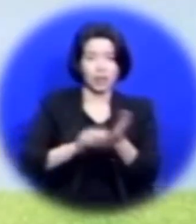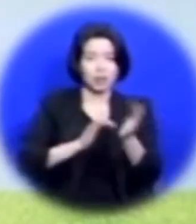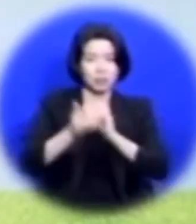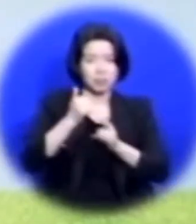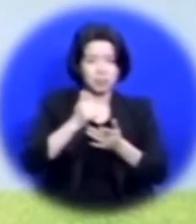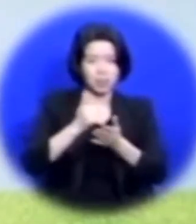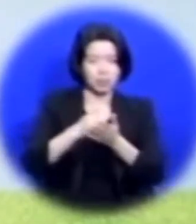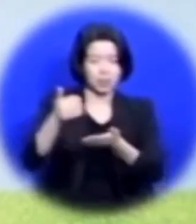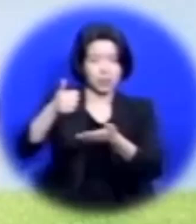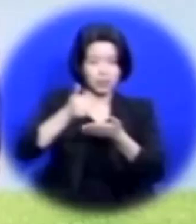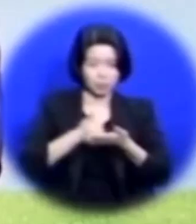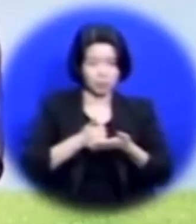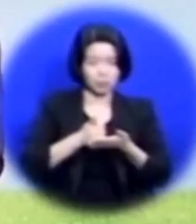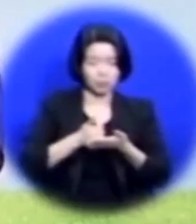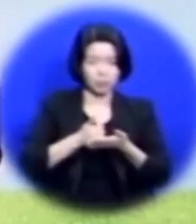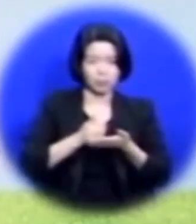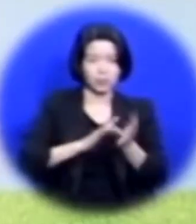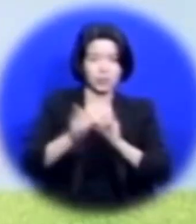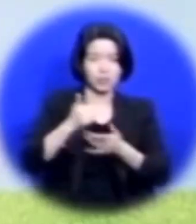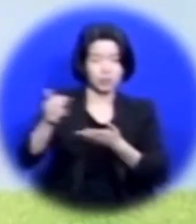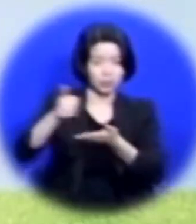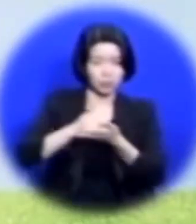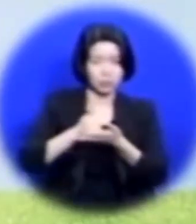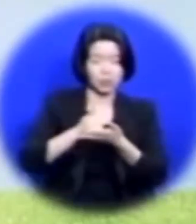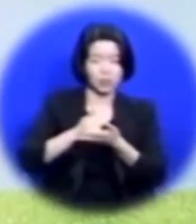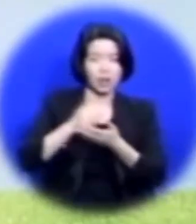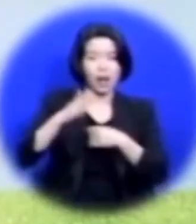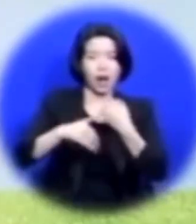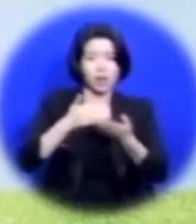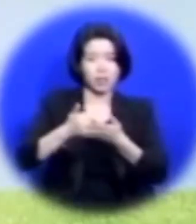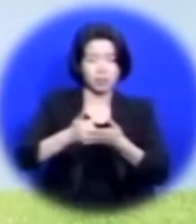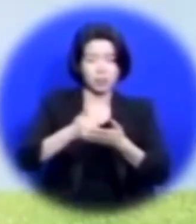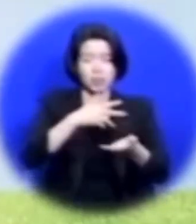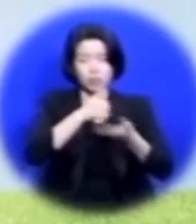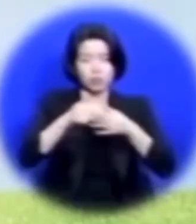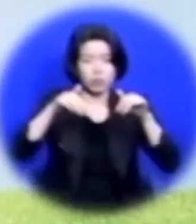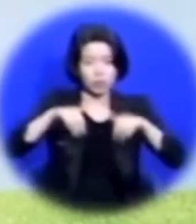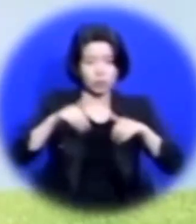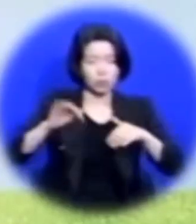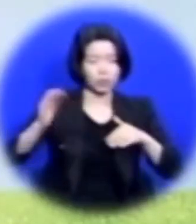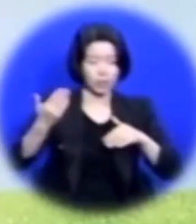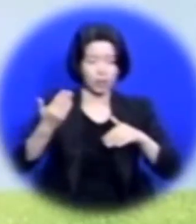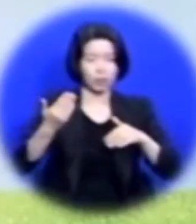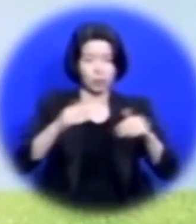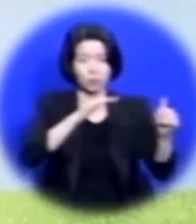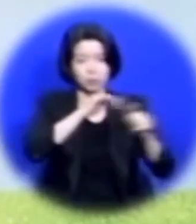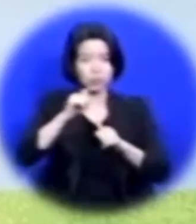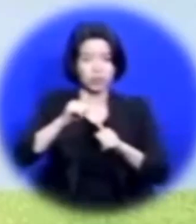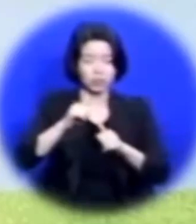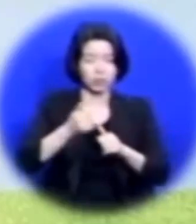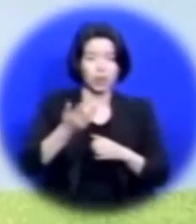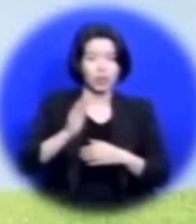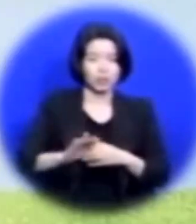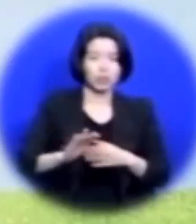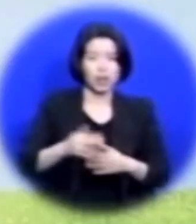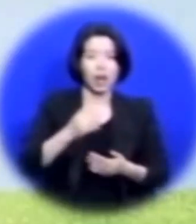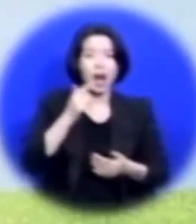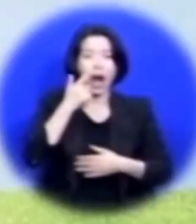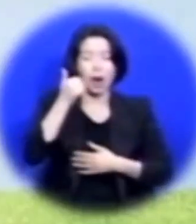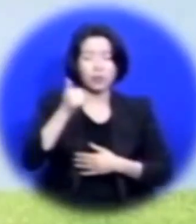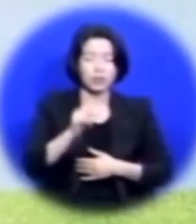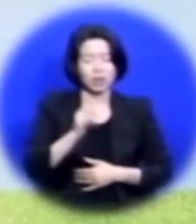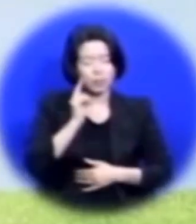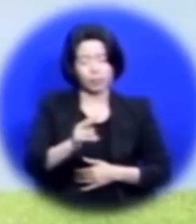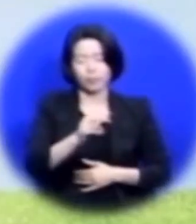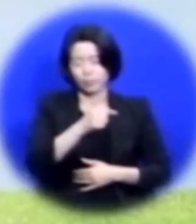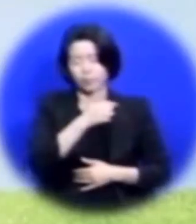그리고 하나님께서 이 세포를 주의 종이 되라고 부르십니다 전적으로 하나님의 일을 하라 그러나 아버지가 너무나 반대를